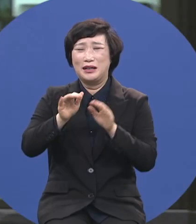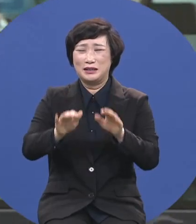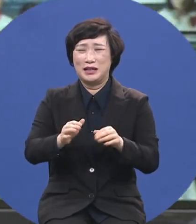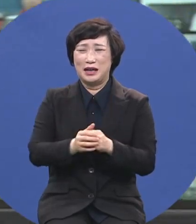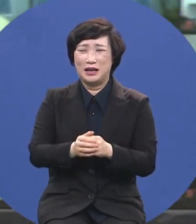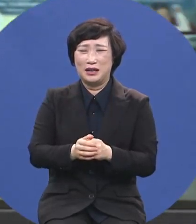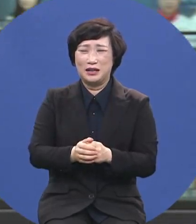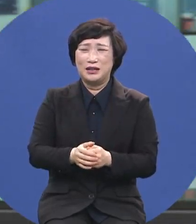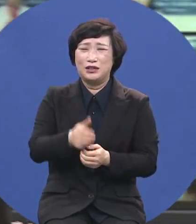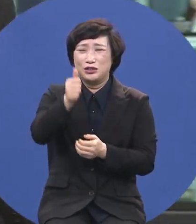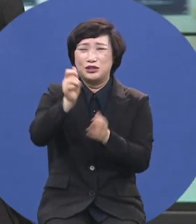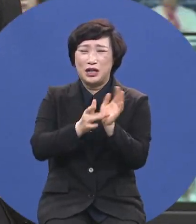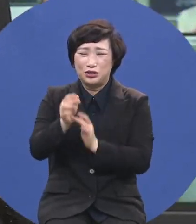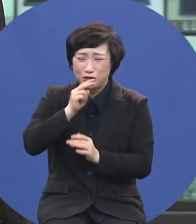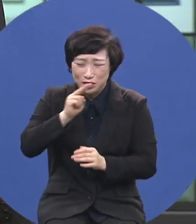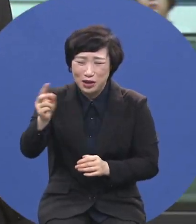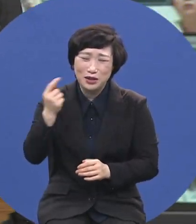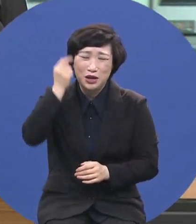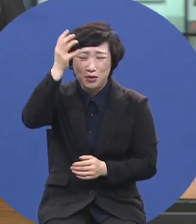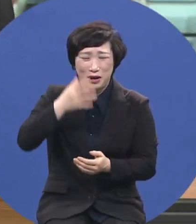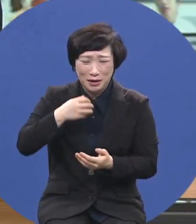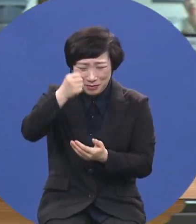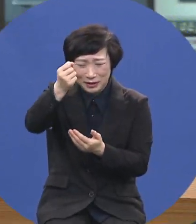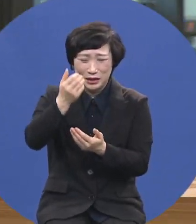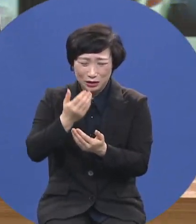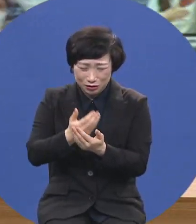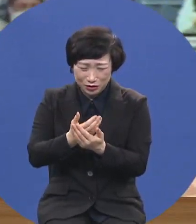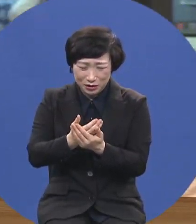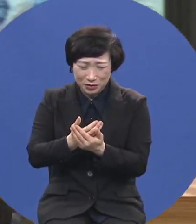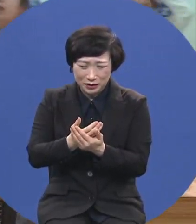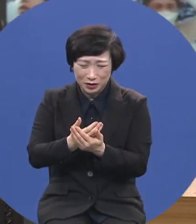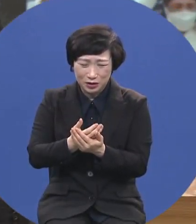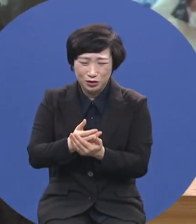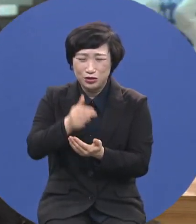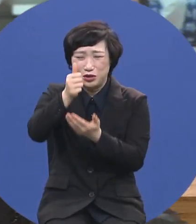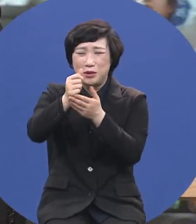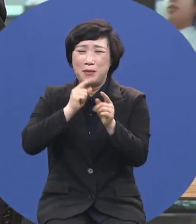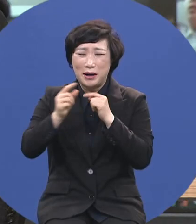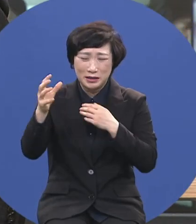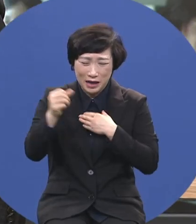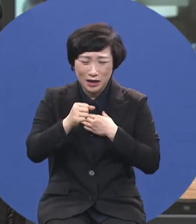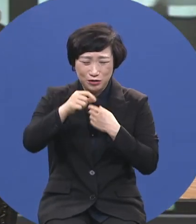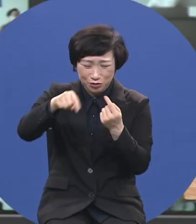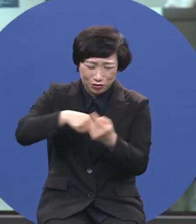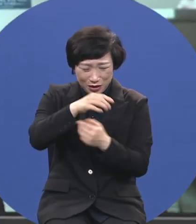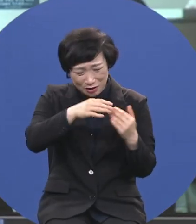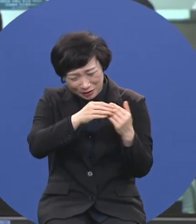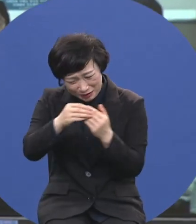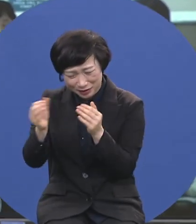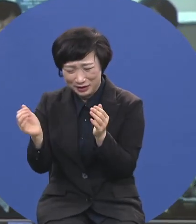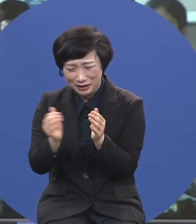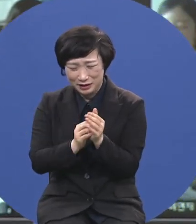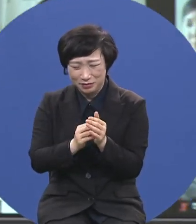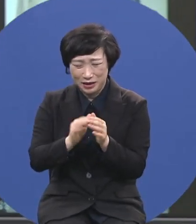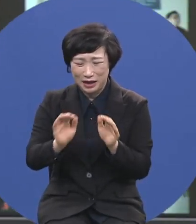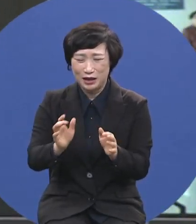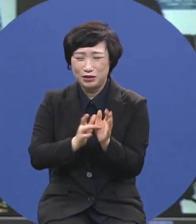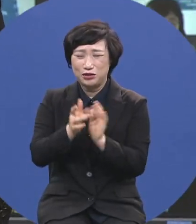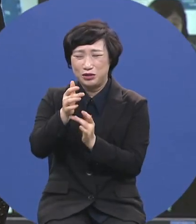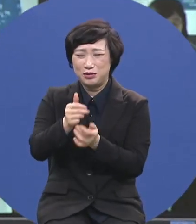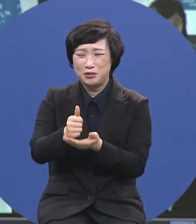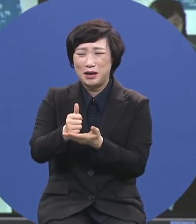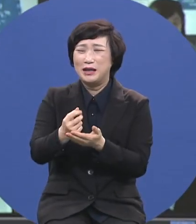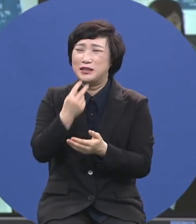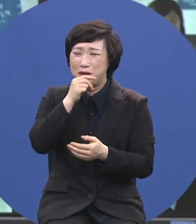경영주 예수여 영광을 받으시옵소서. 그의 말씀으로 경영하셨습니다. 그의